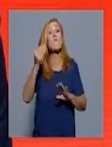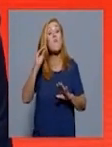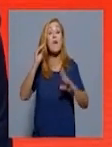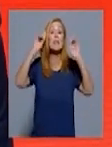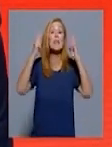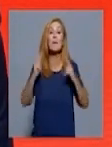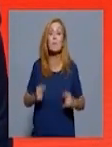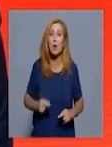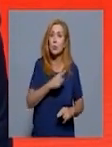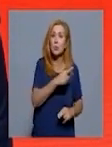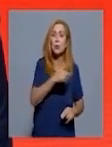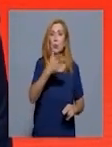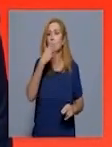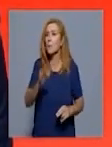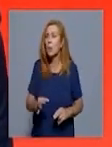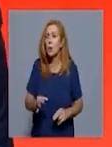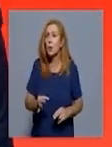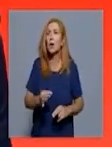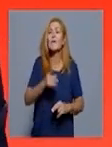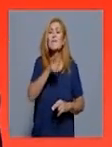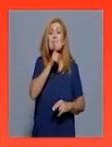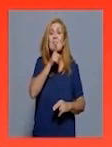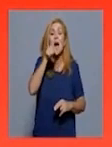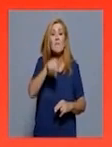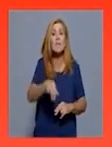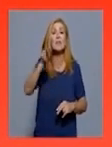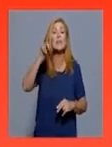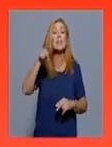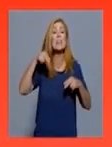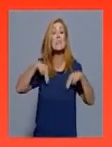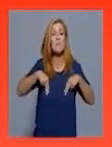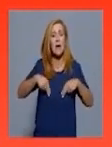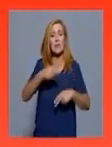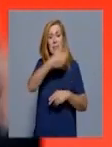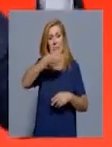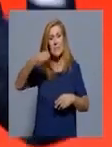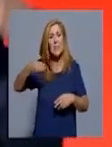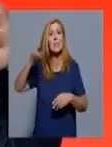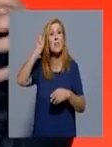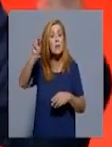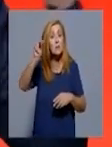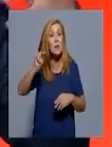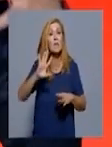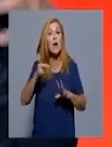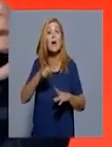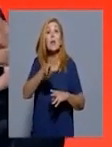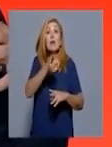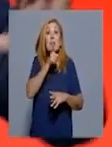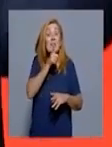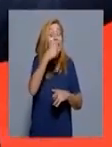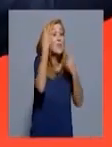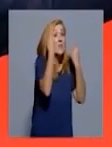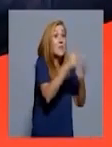Ηπείρου για ποιο λόγο αυτές τις δεσμεύσεις της κυβέρνησης του ΣΥΡΙΖΑ που ήρθαν, επαναλαμβάνω, μέσα από την ίδια την τοπική